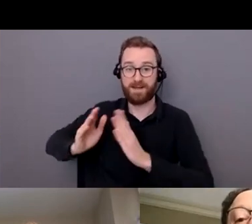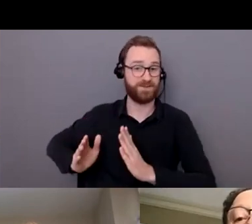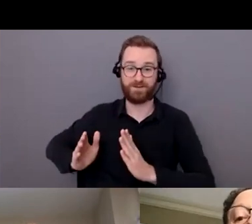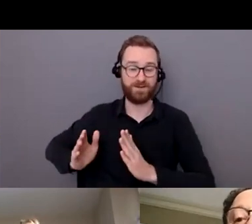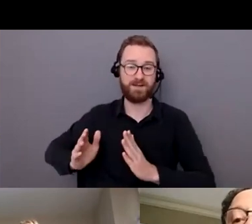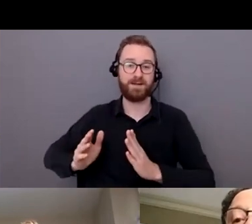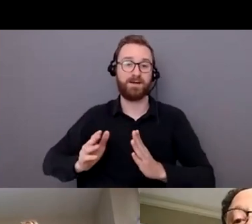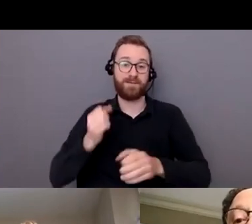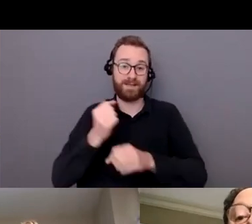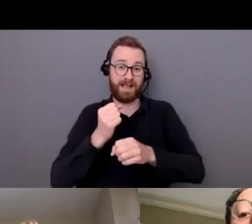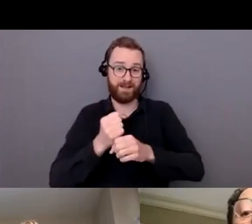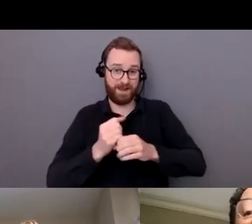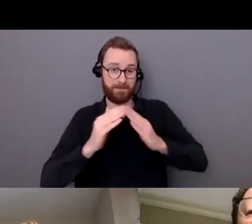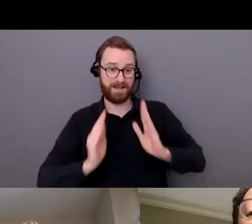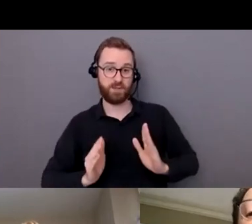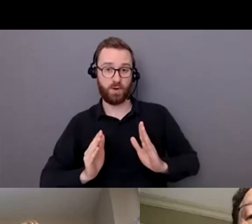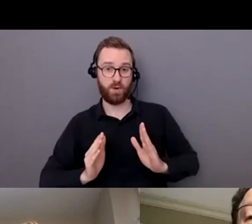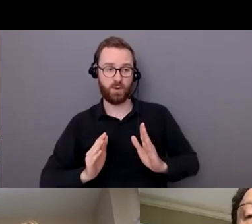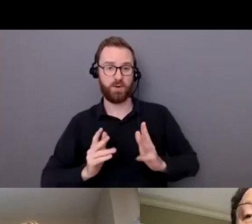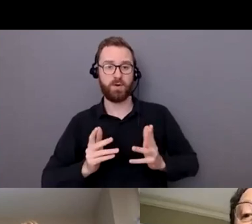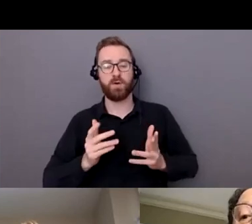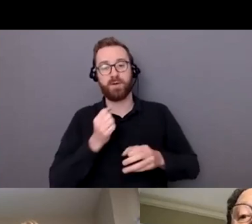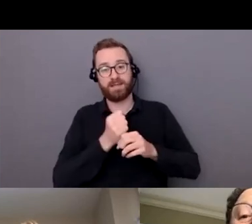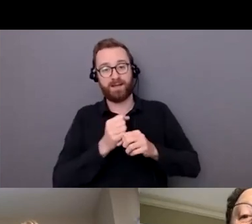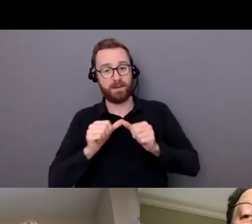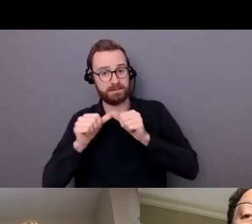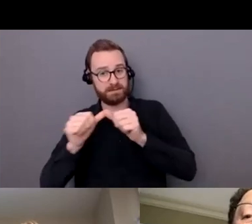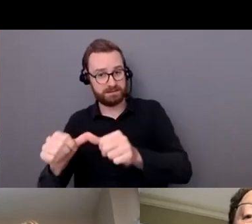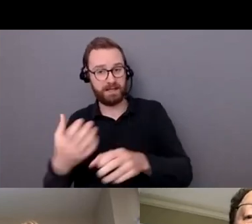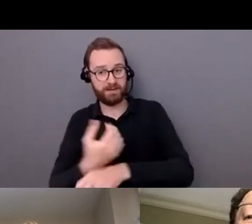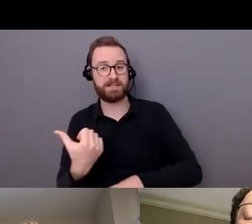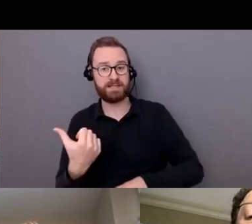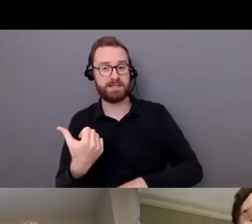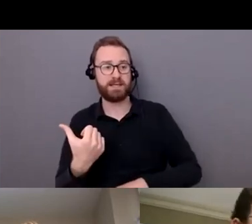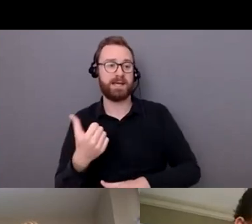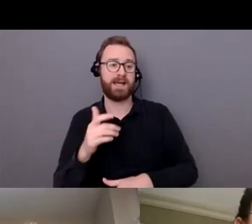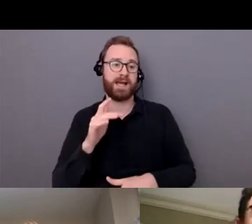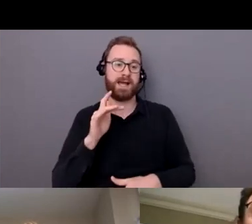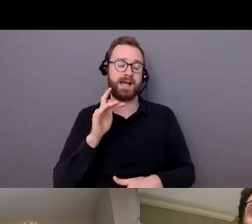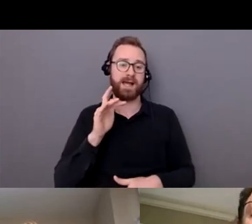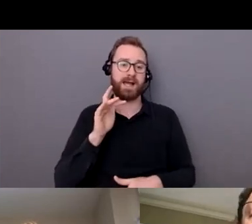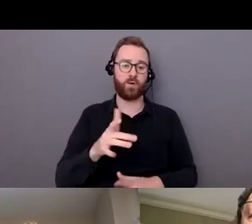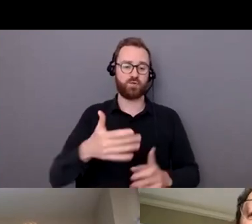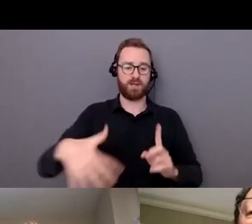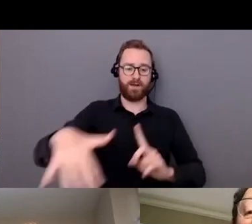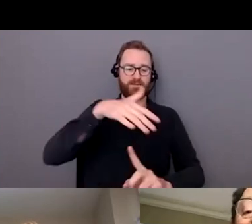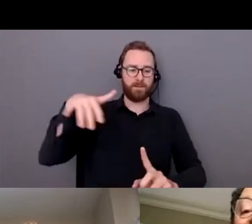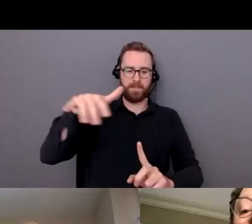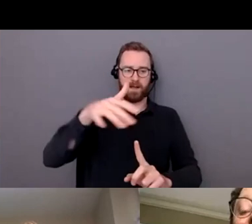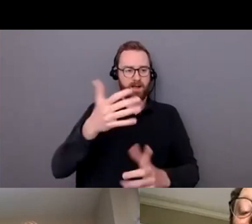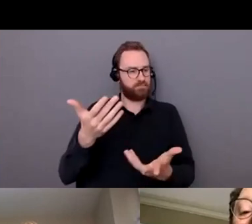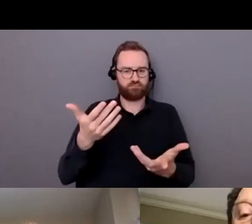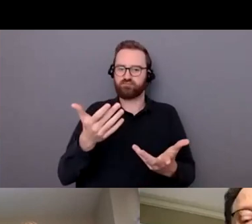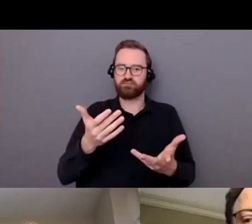que la personne a pu être plus longtemps en travail parce qu'elle avait un environnement où elle était capable de faire